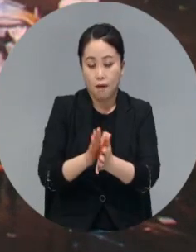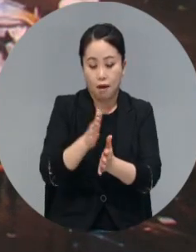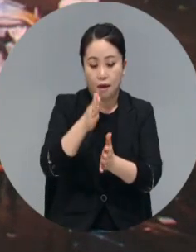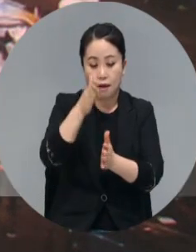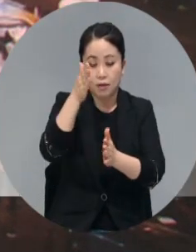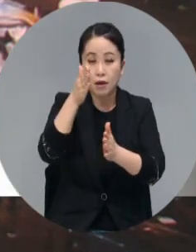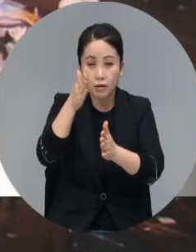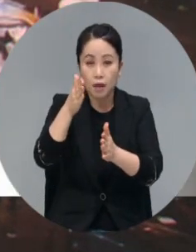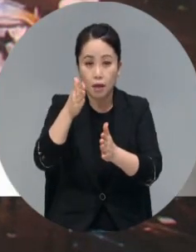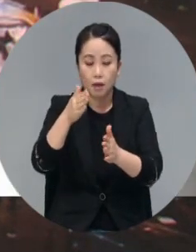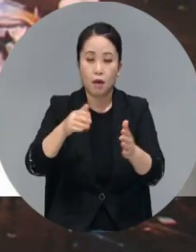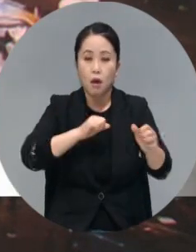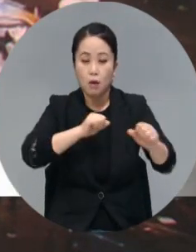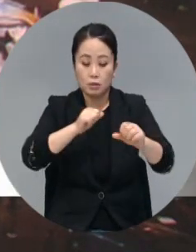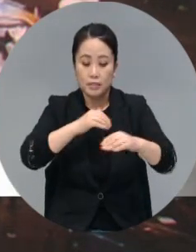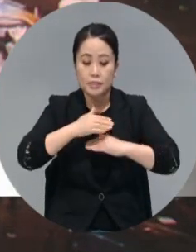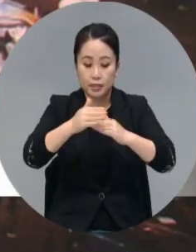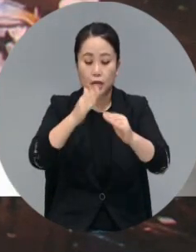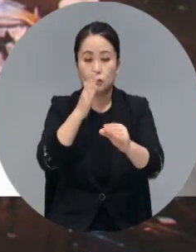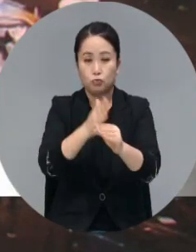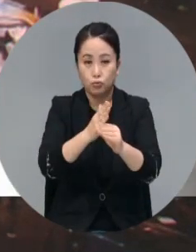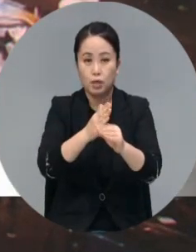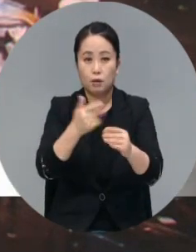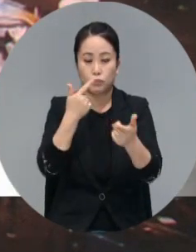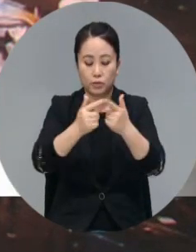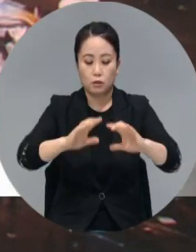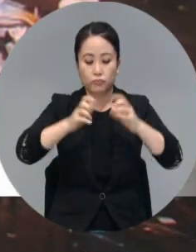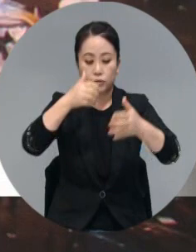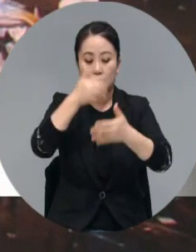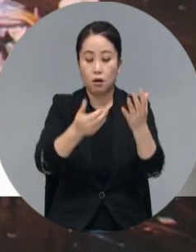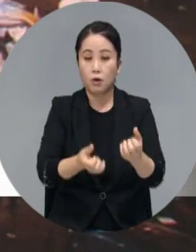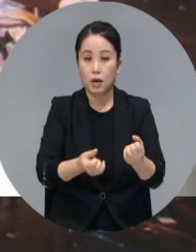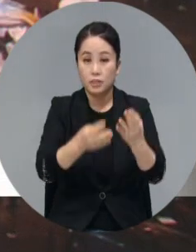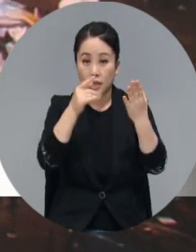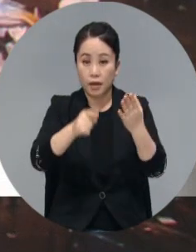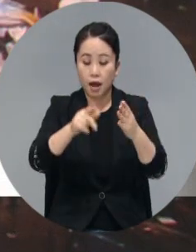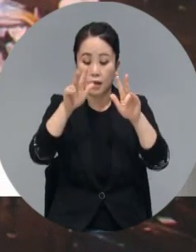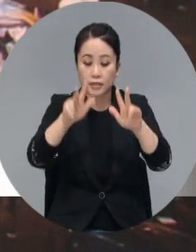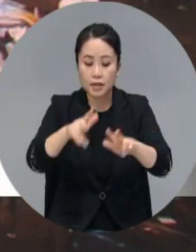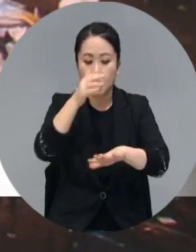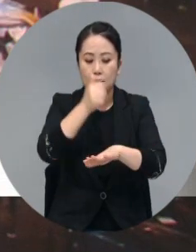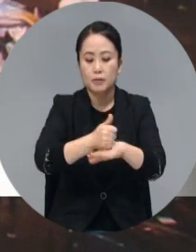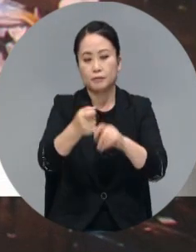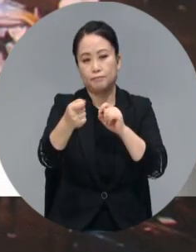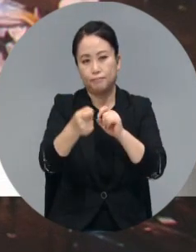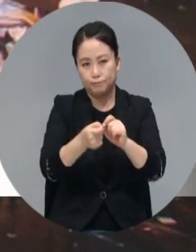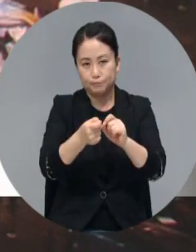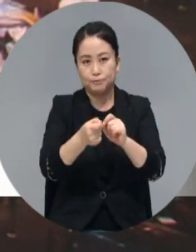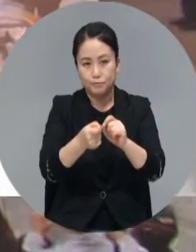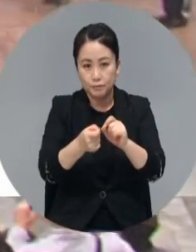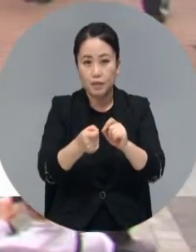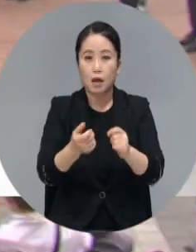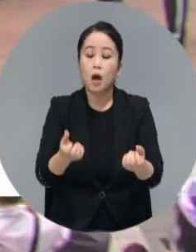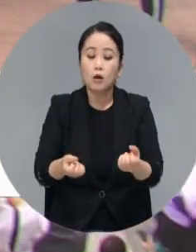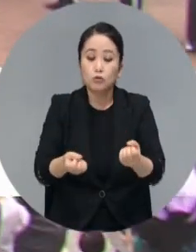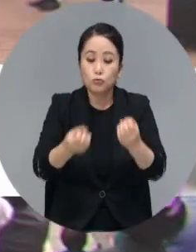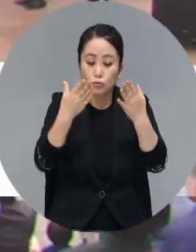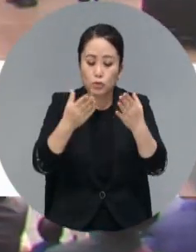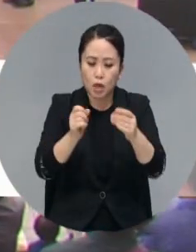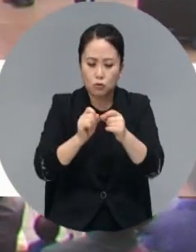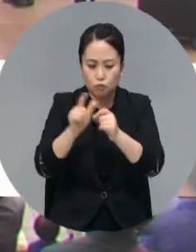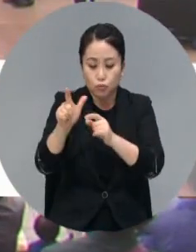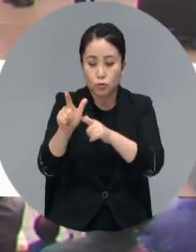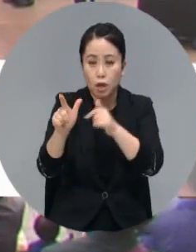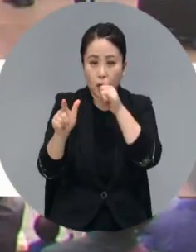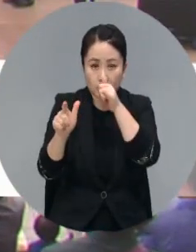화려하게 펼쳐지고 있는 부산국제영화제가 이제 막바지로 향하고 있습니다. 축제 주무대 영화의 전당이 있는